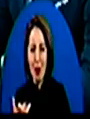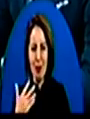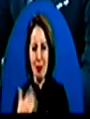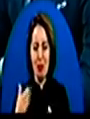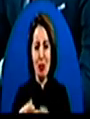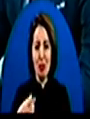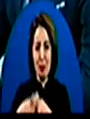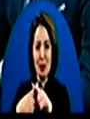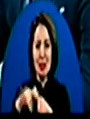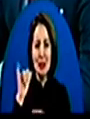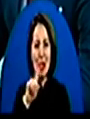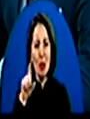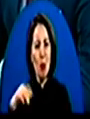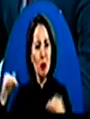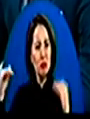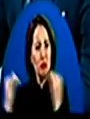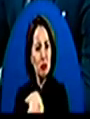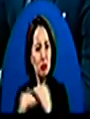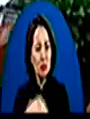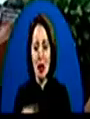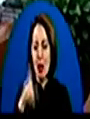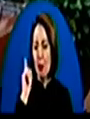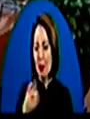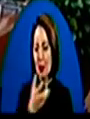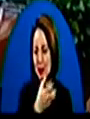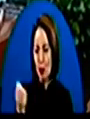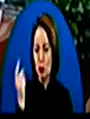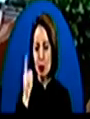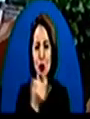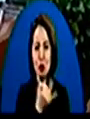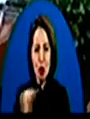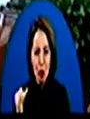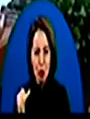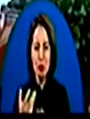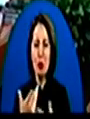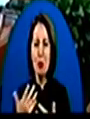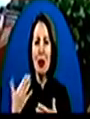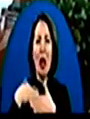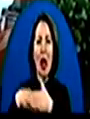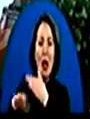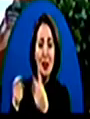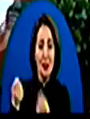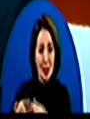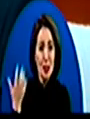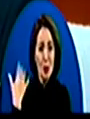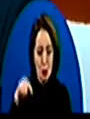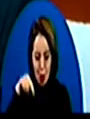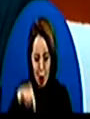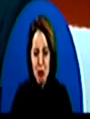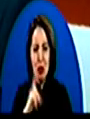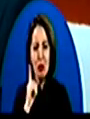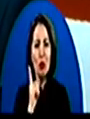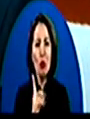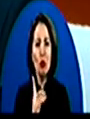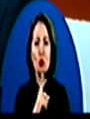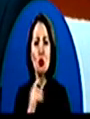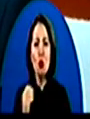зарим боомтор өдөртөө 1500-аас 1700 машин бүтээгдэхүүн гаргаж байсан бол яг өнөөдрийн байдлаар өдөртөө 100 орчим машин гарч